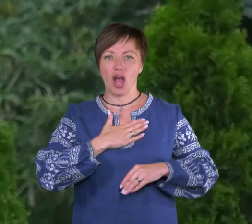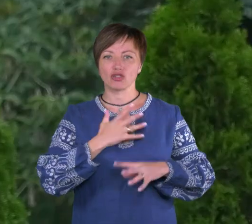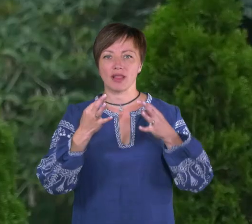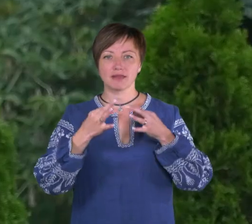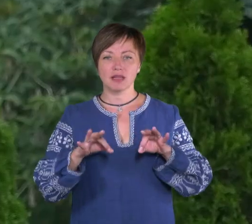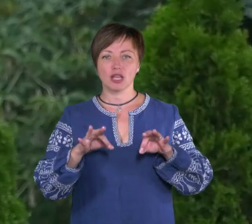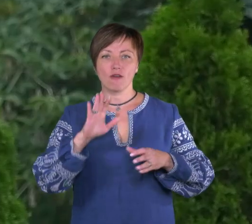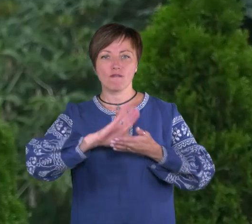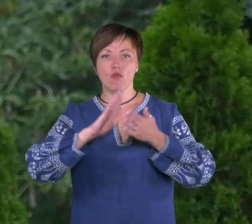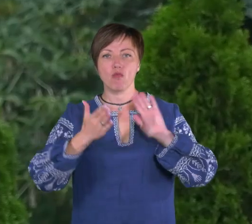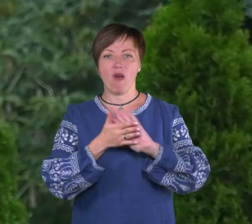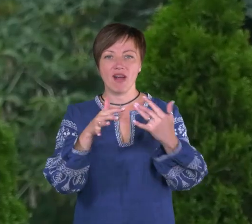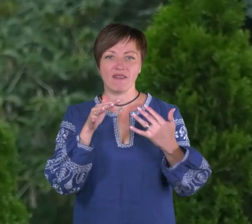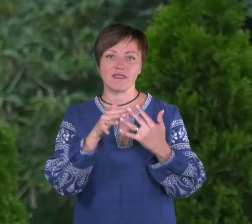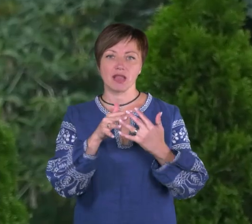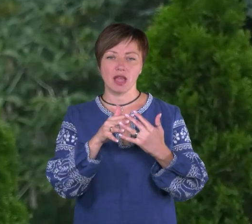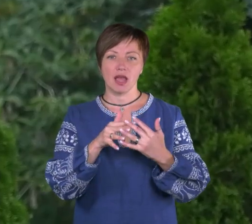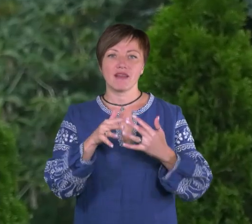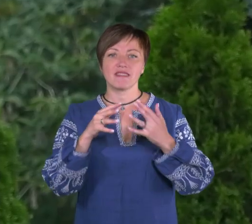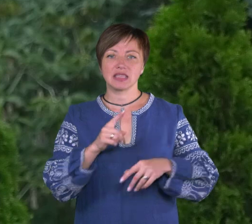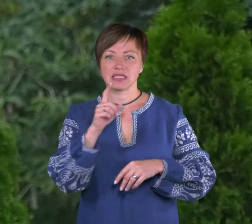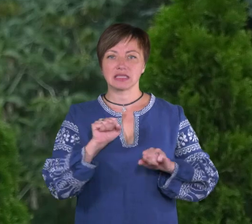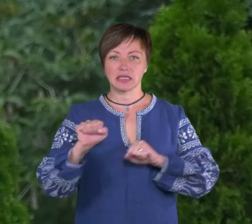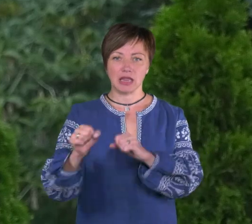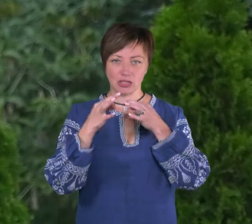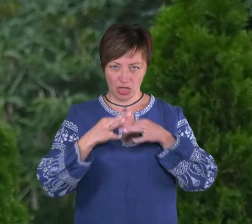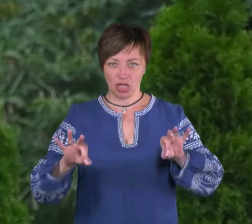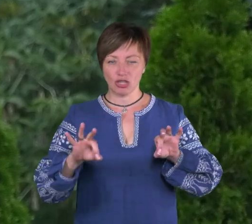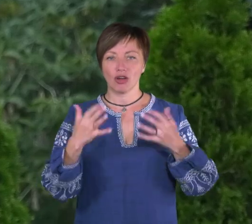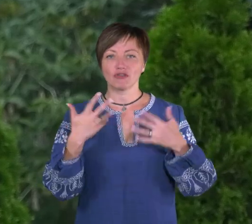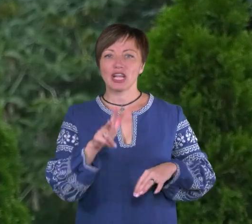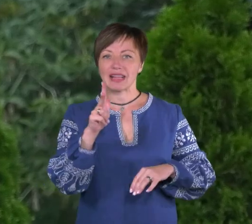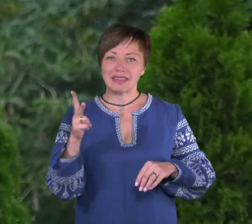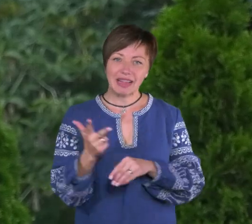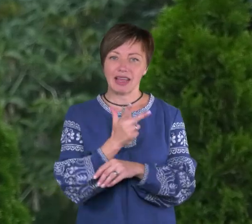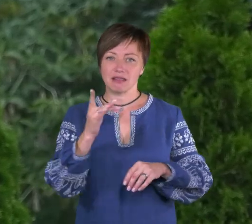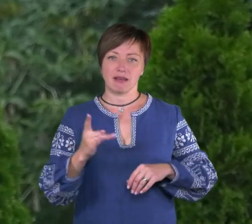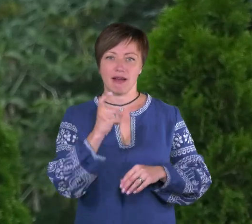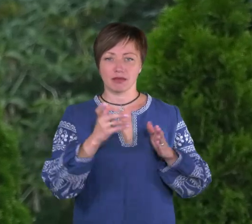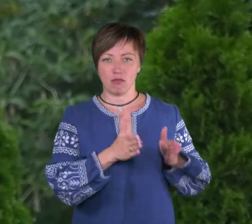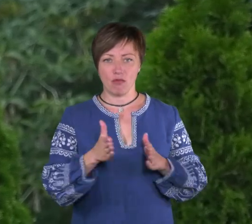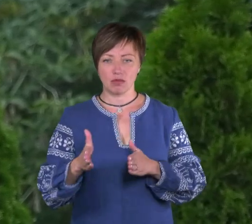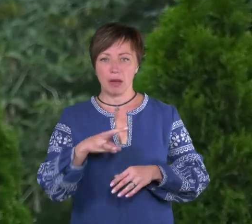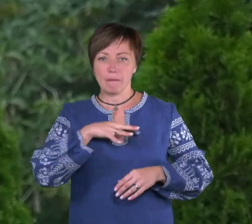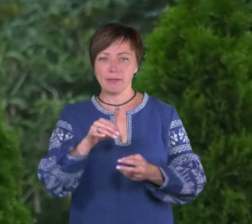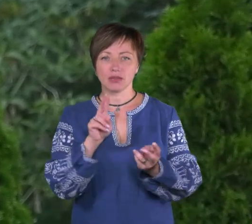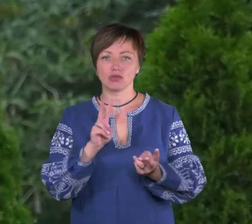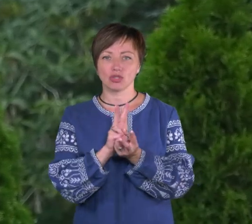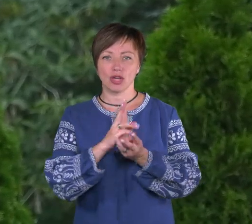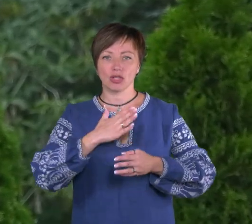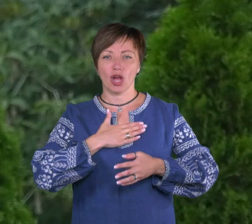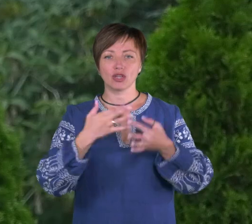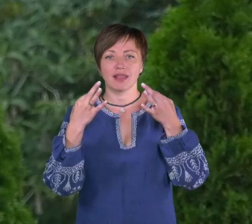незалежності в умовах війни. Війни за незалежність. Вже третій раз поспіль ми зустрічаємо